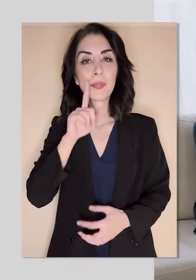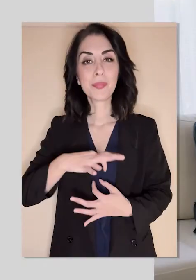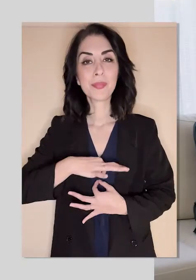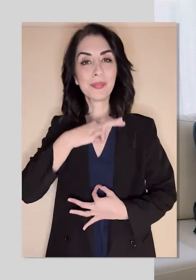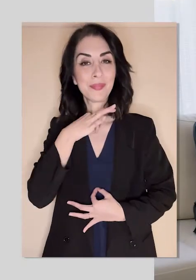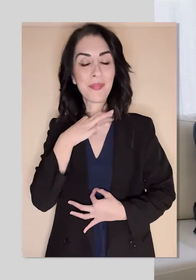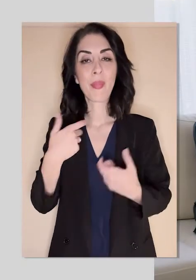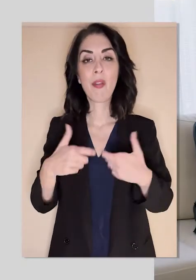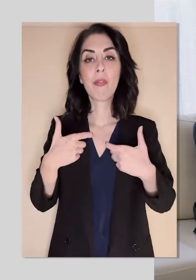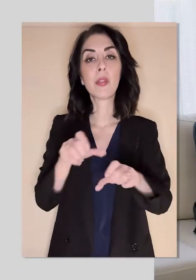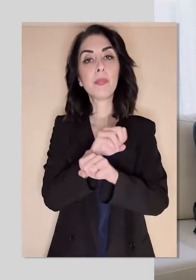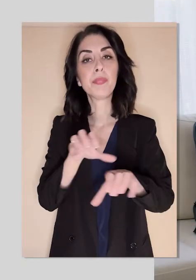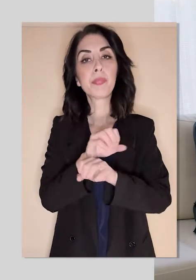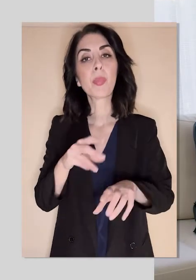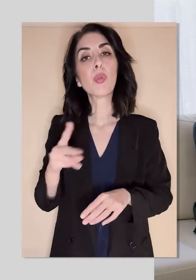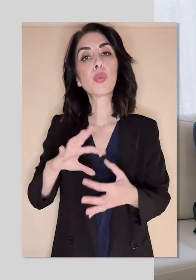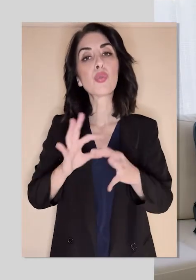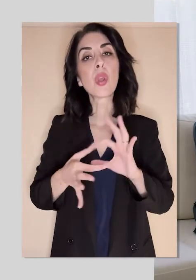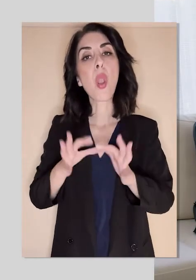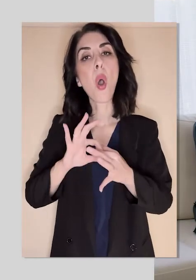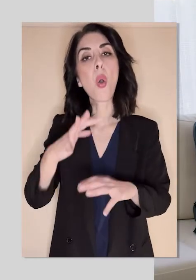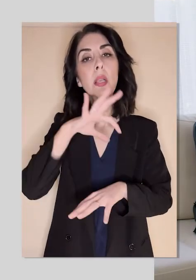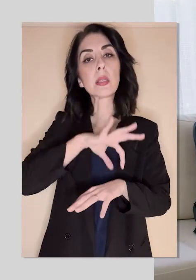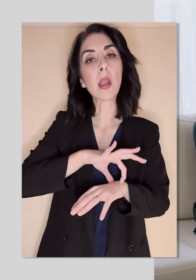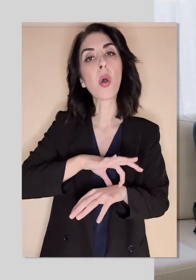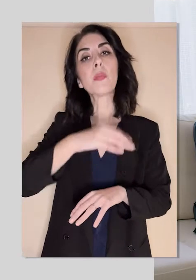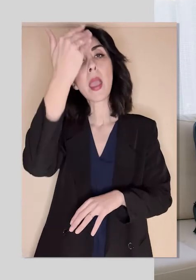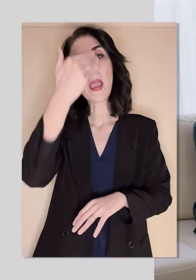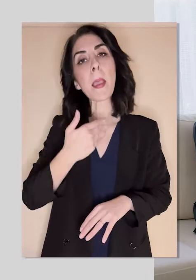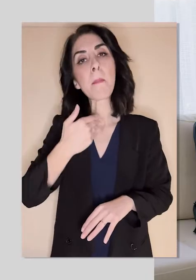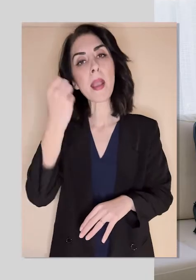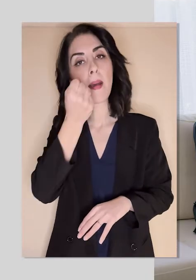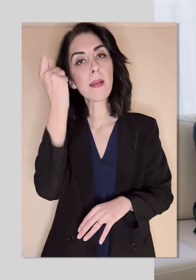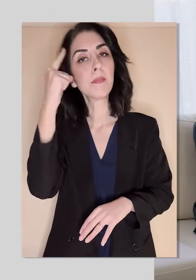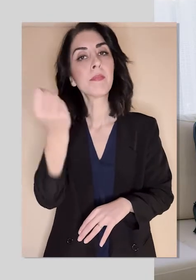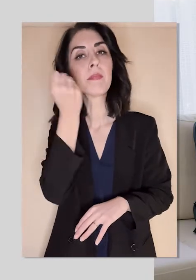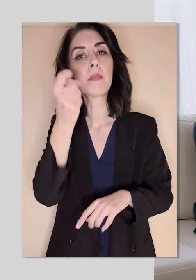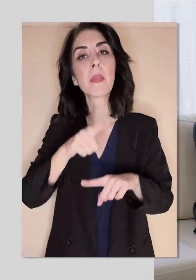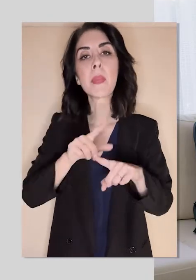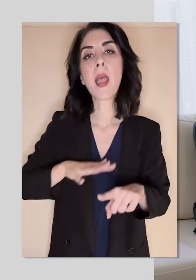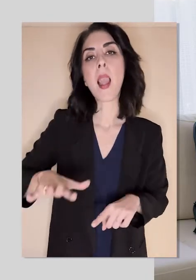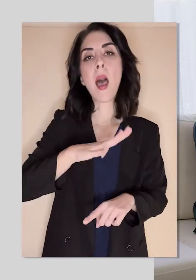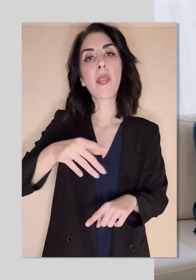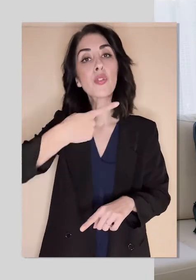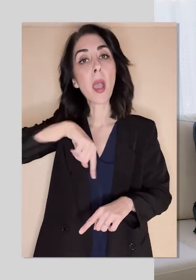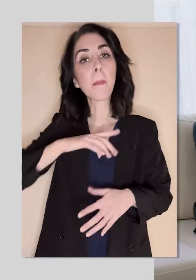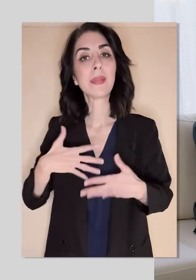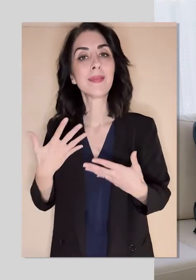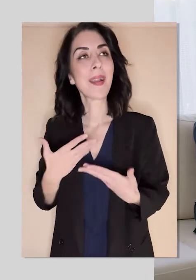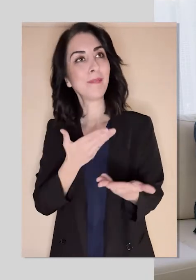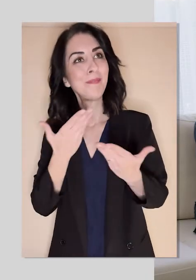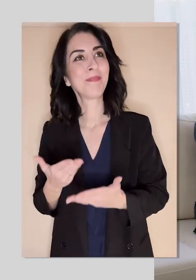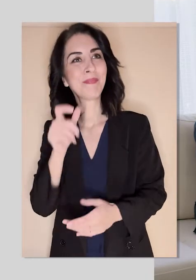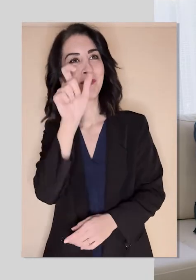Κυρίες και κύριοι, στα ενημερωτικά βίντεο του Συλλόγου Ασθενών με Ημικρανία και Κεφαλαλγία Ελλάδος για την Ημικρανία, έχουμε τη χαρά να φιλοξενούμε τον